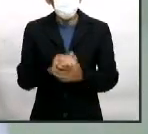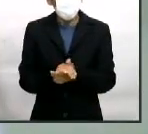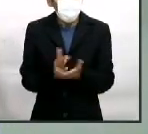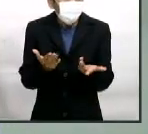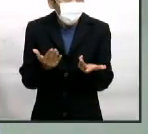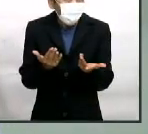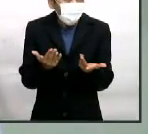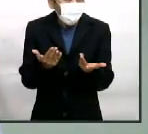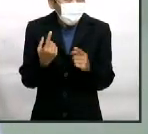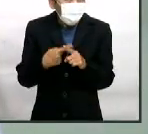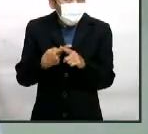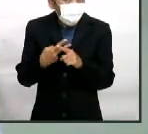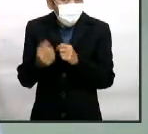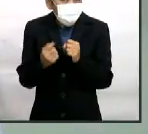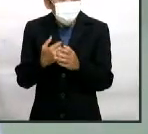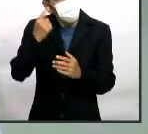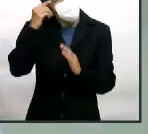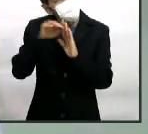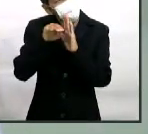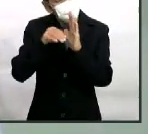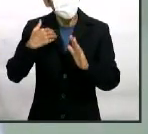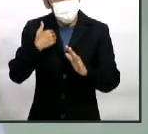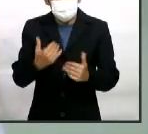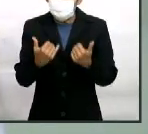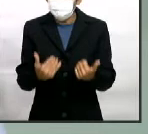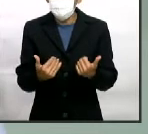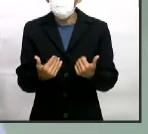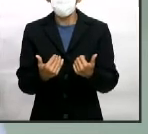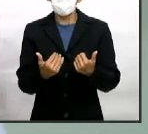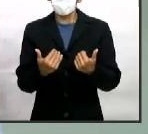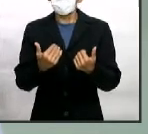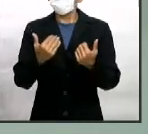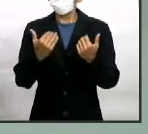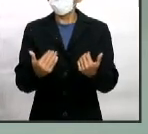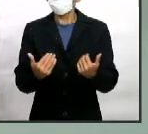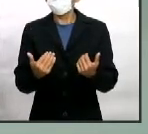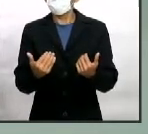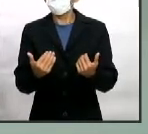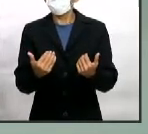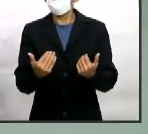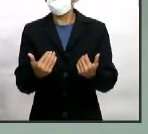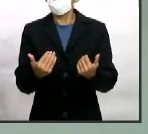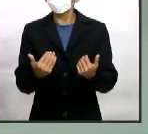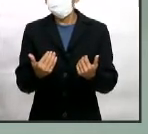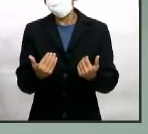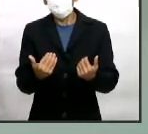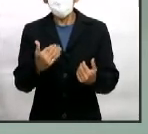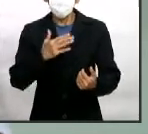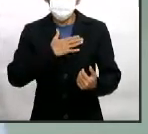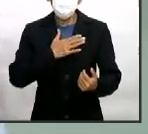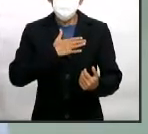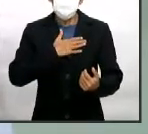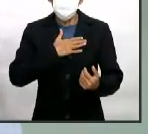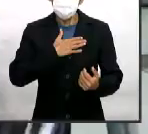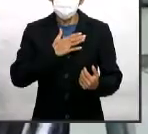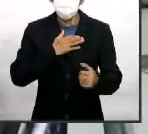ค่ไหน จริงๆผมวางแพลนเอาไว้แต่ว่าช่วงนี้เนี่ยมันเป็นช่วงที่มันมีคือเหมือนผมเองอะผมก็ท